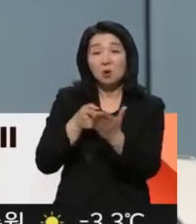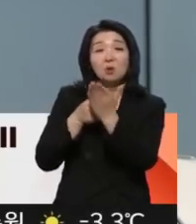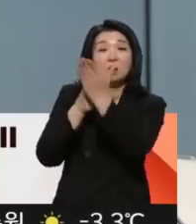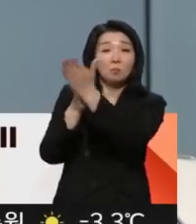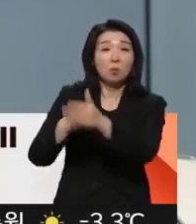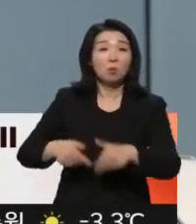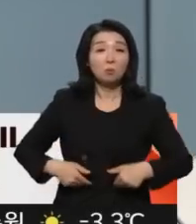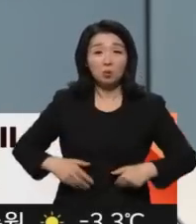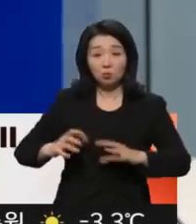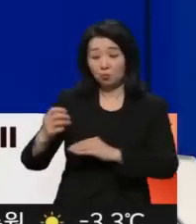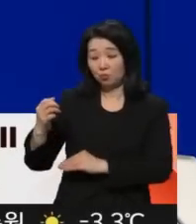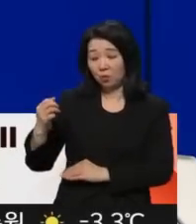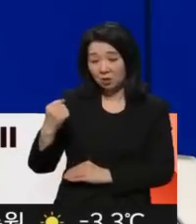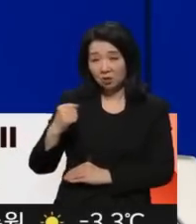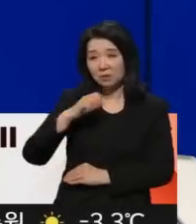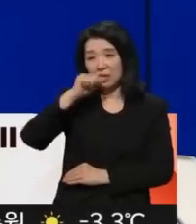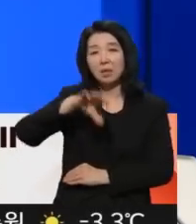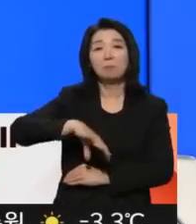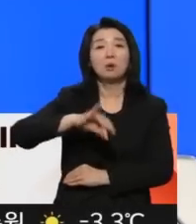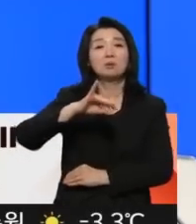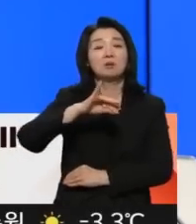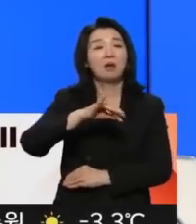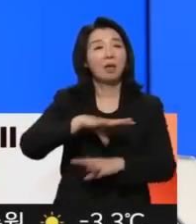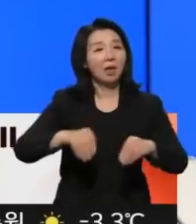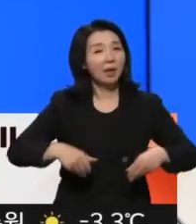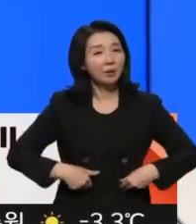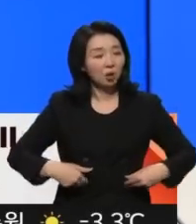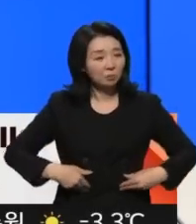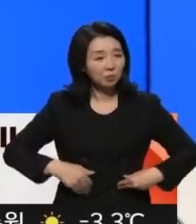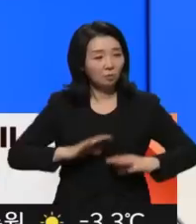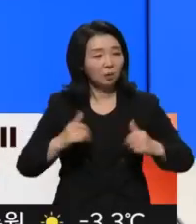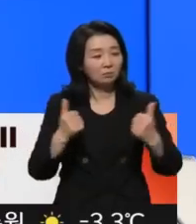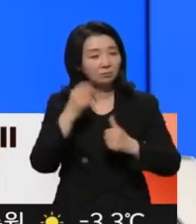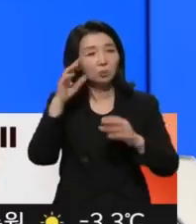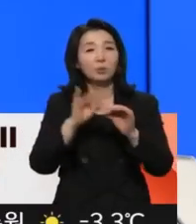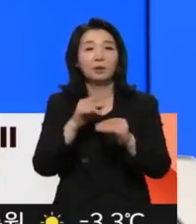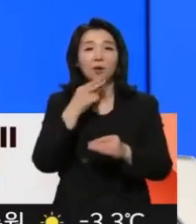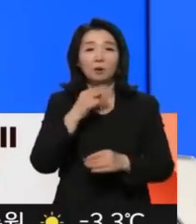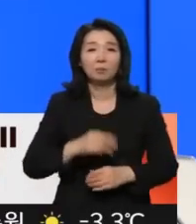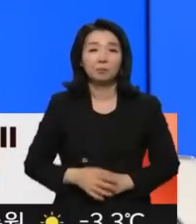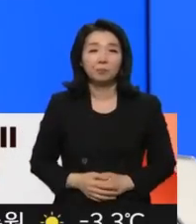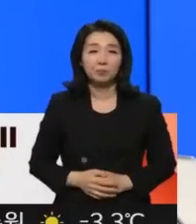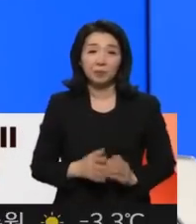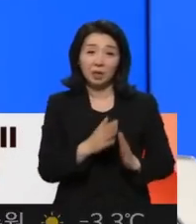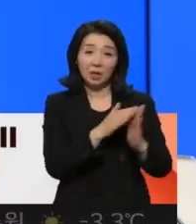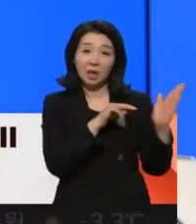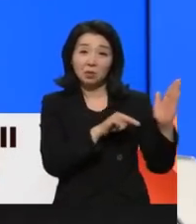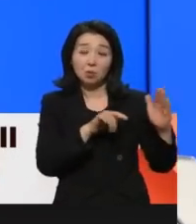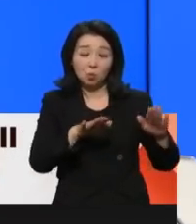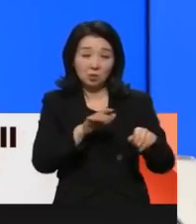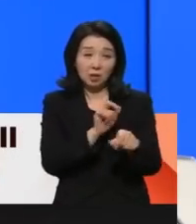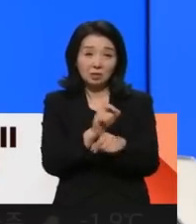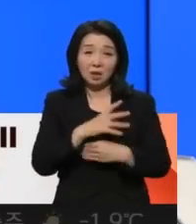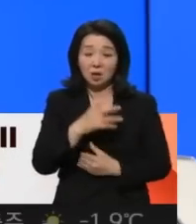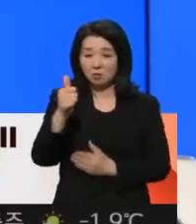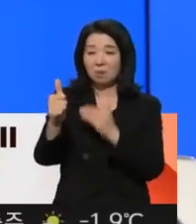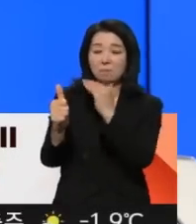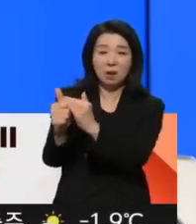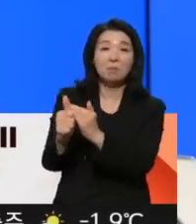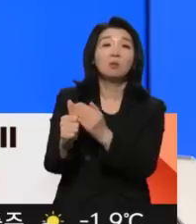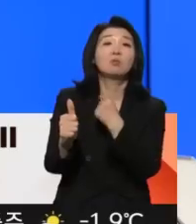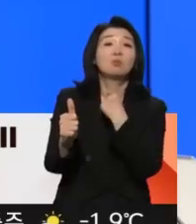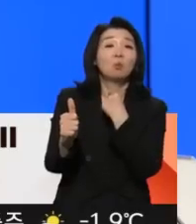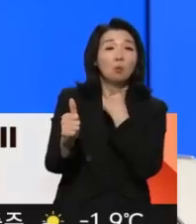했지만 국민의힘은 예산안부터 처리하자면서 본회의 개의에 동의해주지 않았습니다. 유가족들도 오늘 이상민 장관 파면을